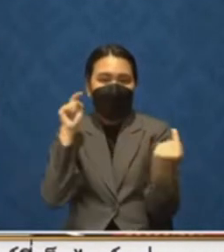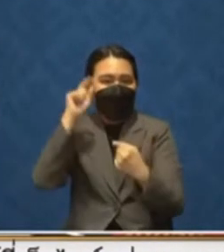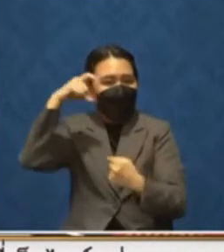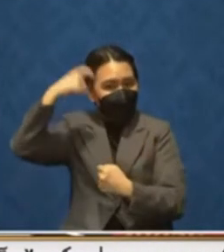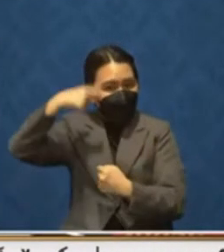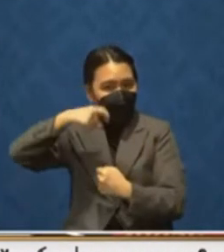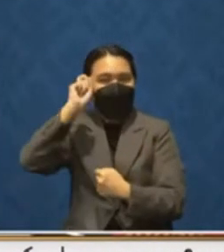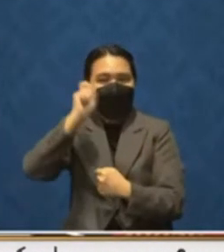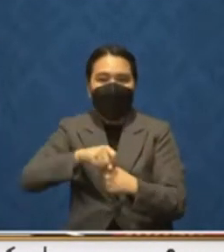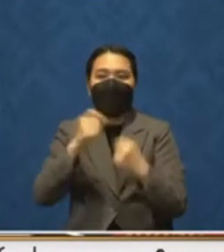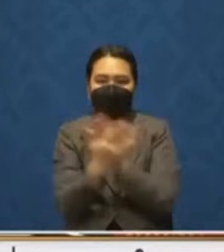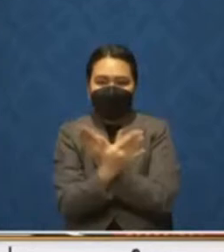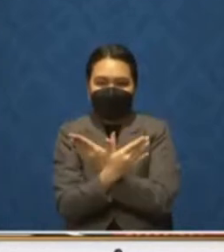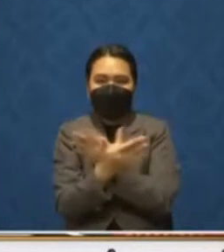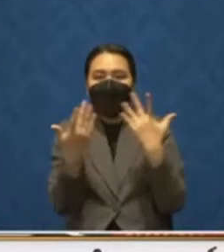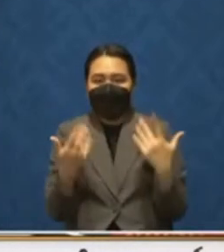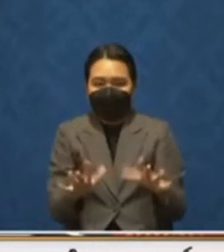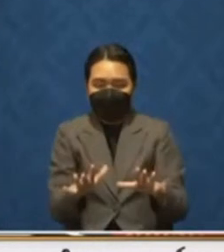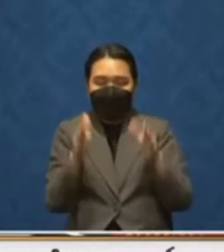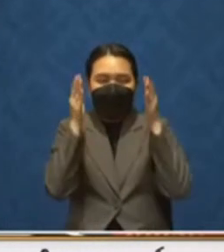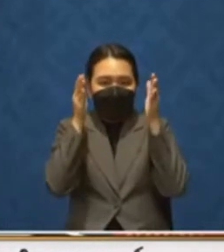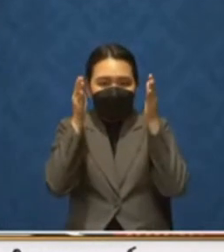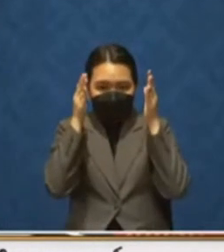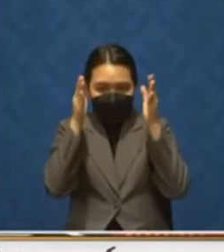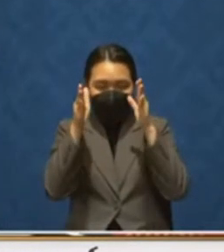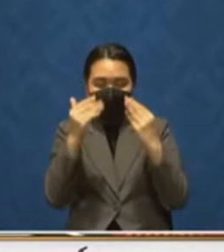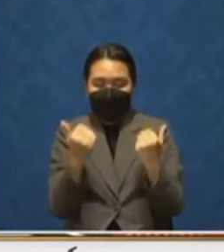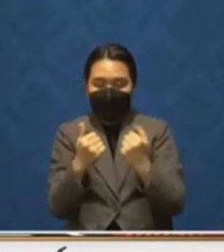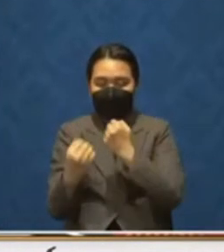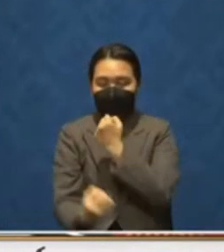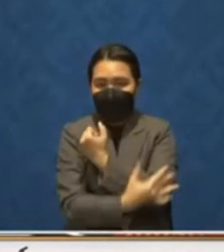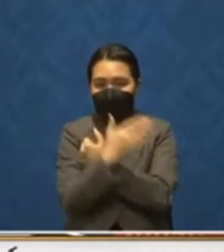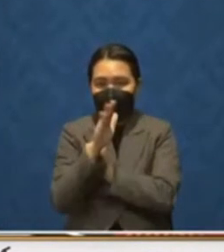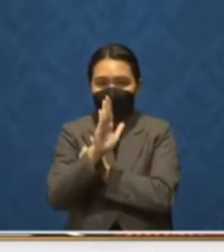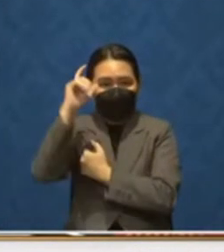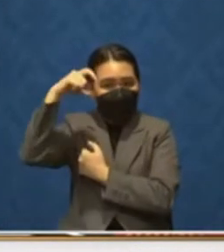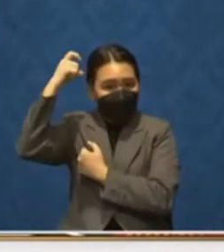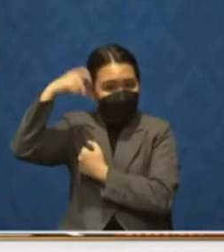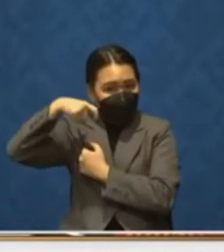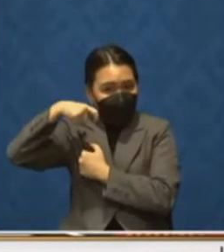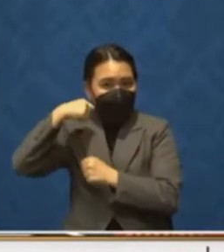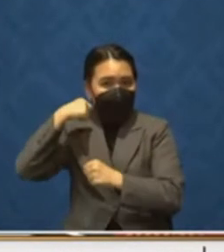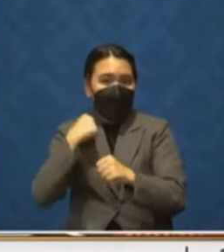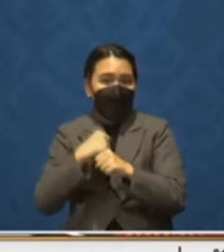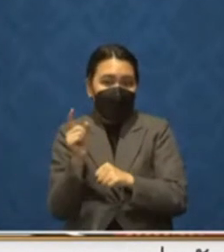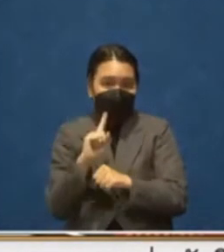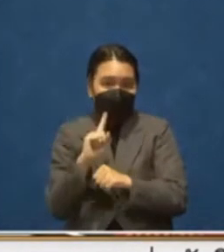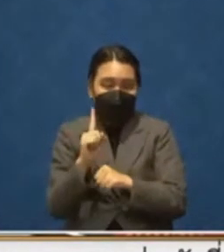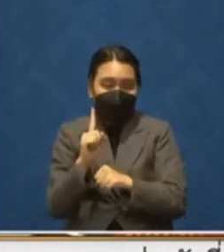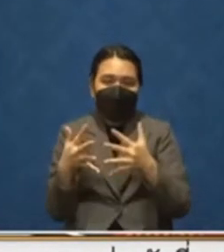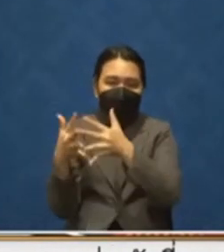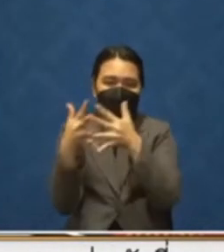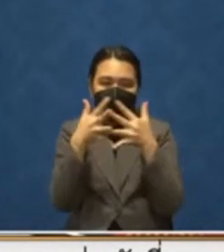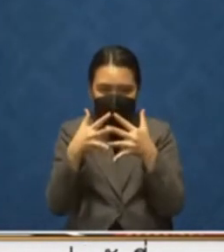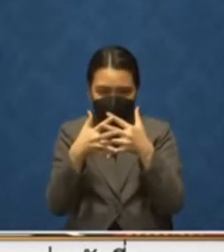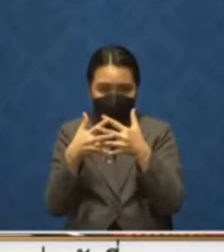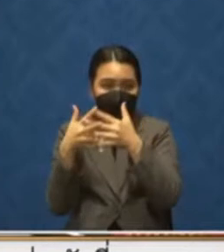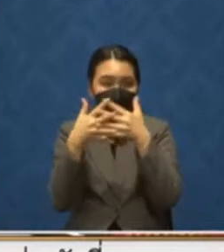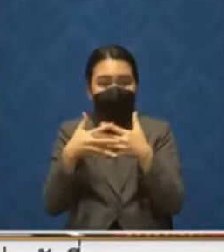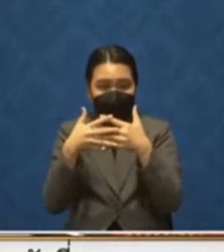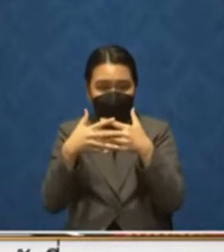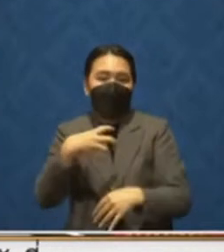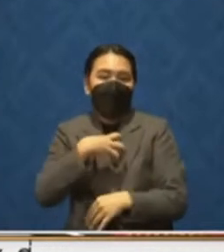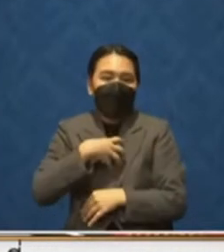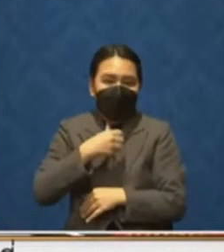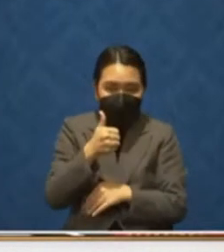แล้วตั้งใจที่จะใช้โอกาสตรงนี้ของเมียนมาร์ในการทำในสิ่งที่อเมริกาประอยากได้ในสิ่งที่ประเทศจีนก็